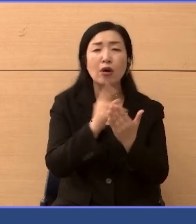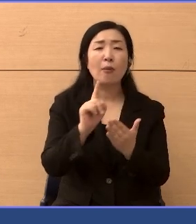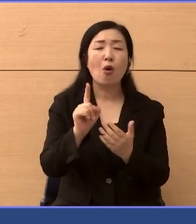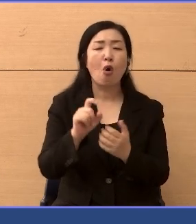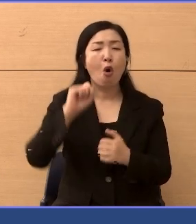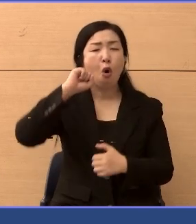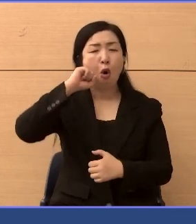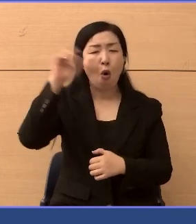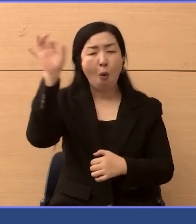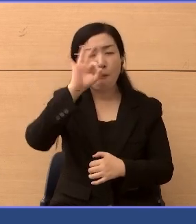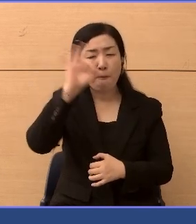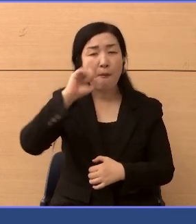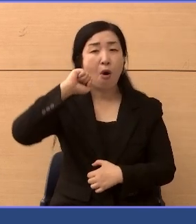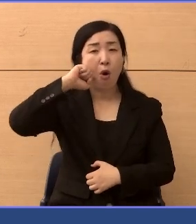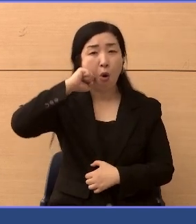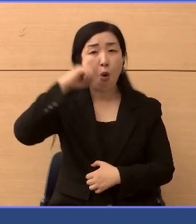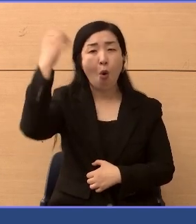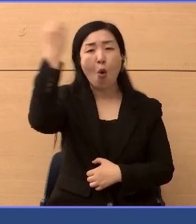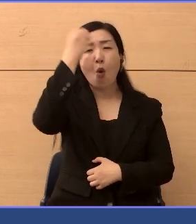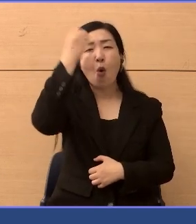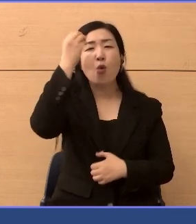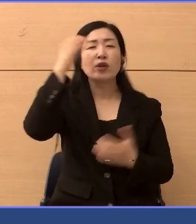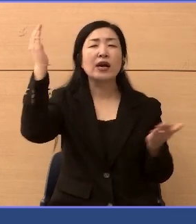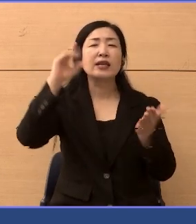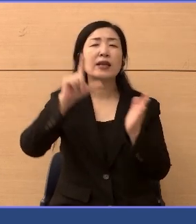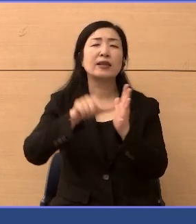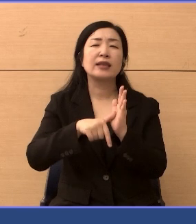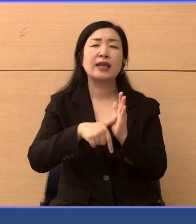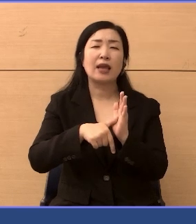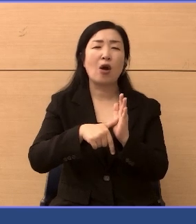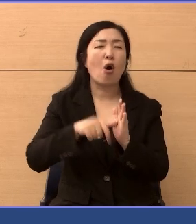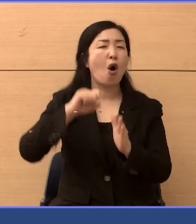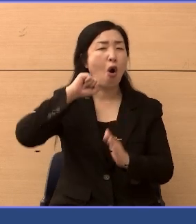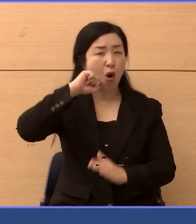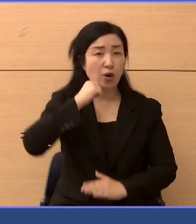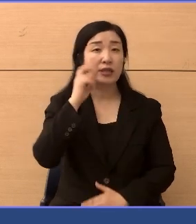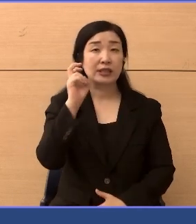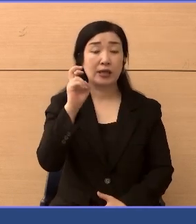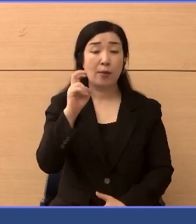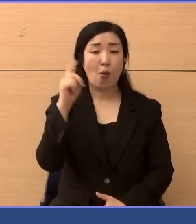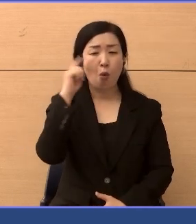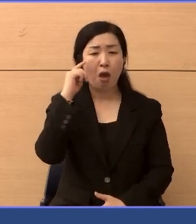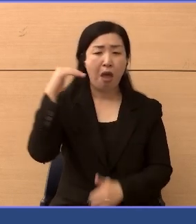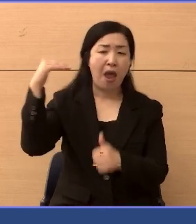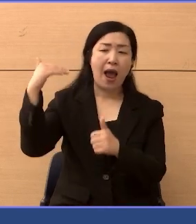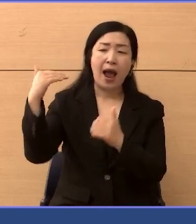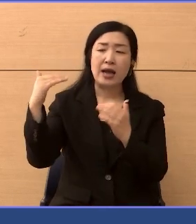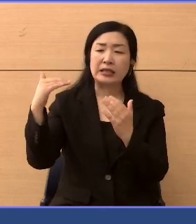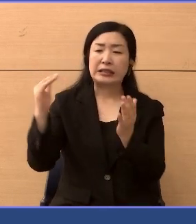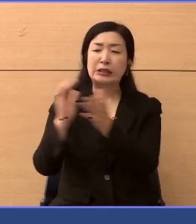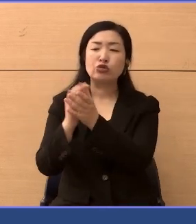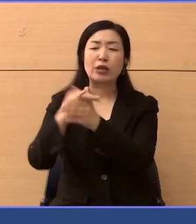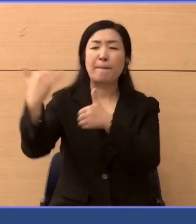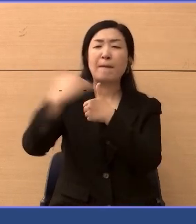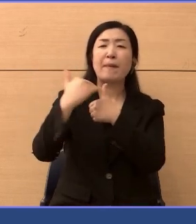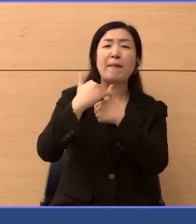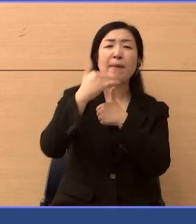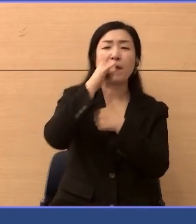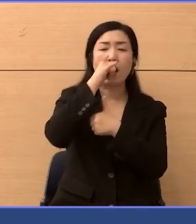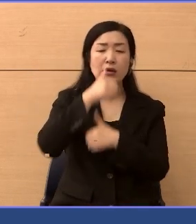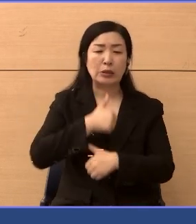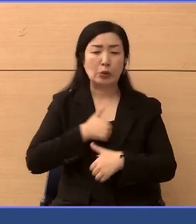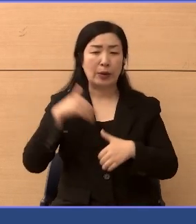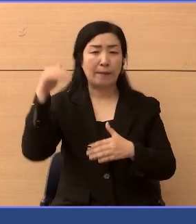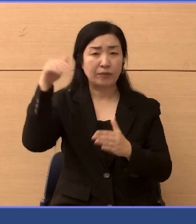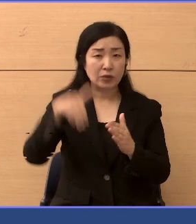어려웠을 수 or 있는 점이 teased or bullied. 고등학교 They 시절이 may not 굉장히 have 힘들었을 수 있다라는 very good 것입니다. 괴롭힘을 당했을 수도 self-esteem. 있고요. They 자존감이 may not 낮았을